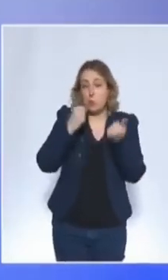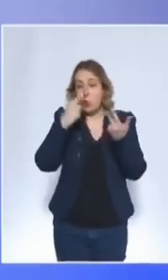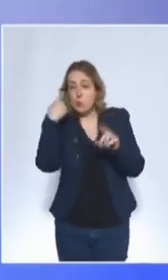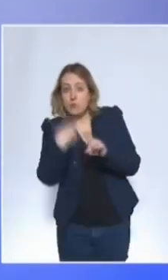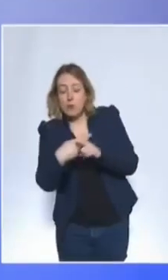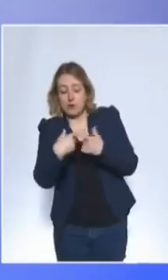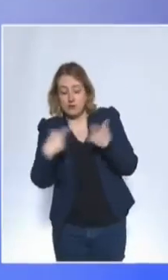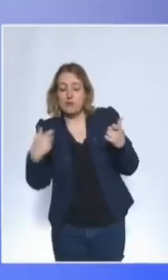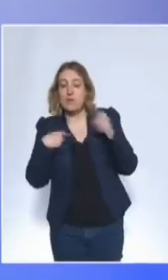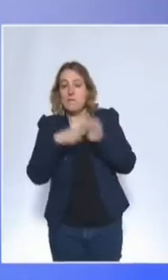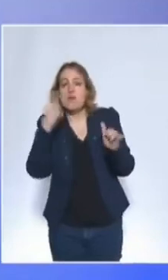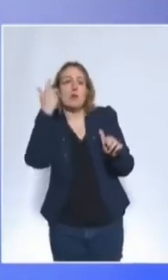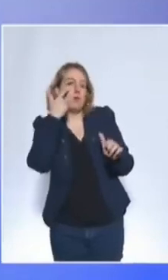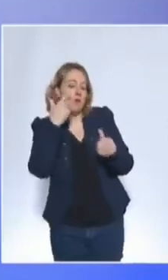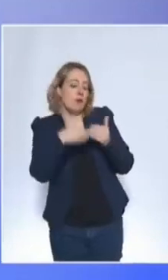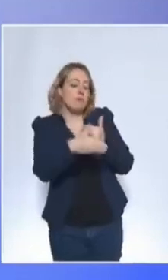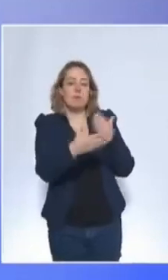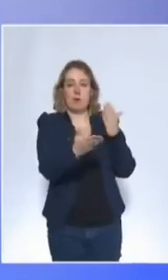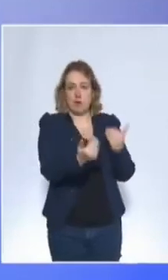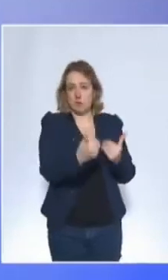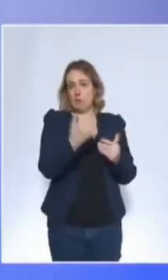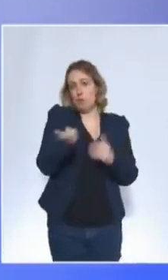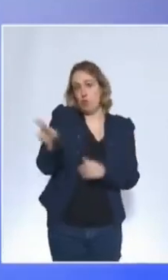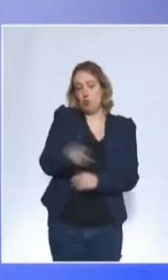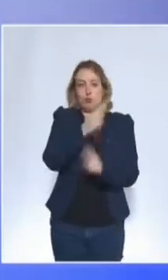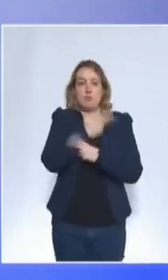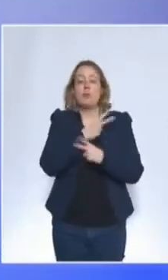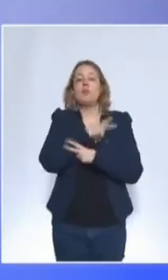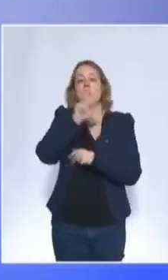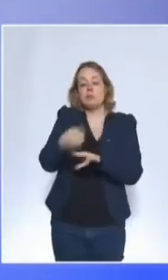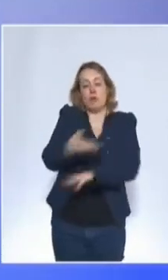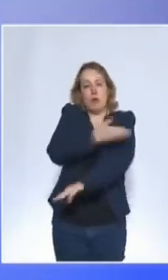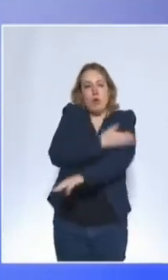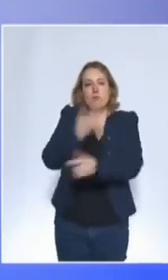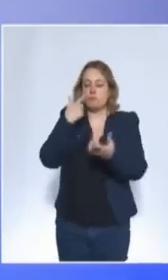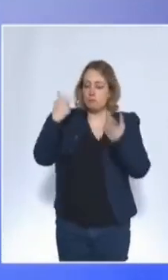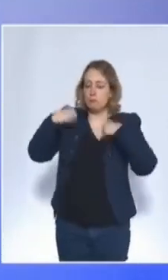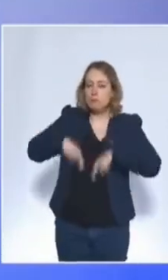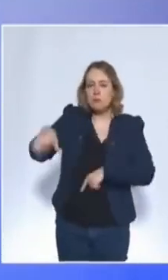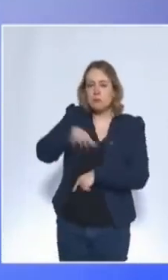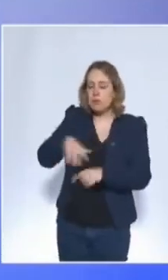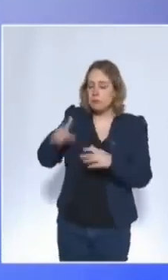tests à réaliser nous consulterons bien sûr à cet effet les autorités sanitaires